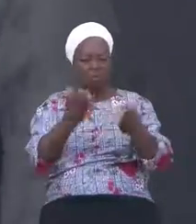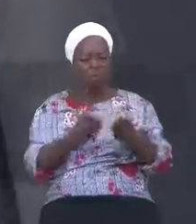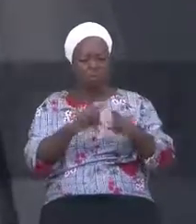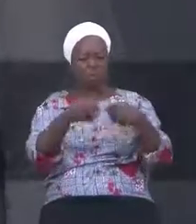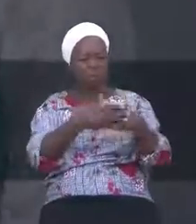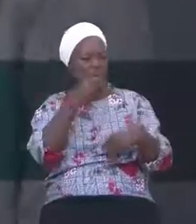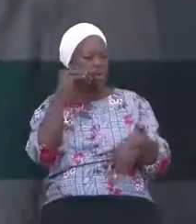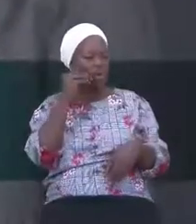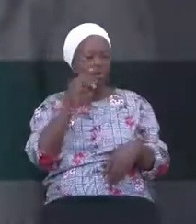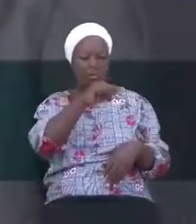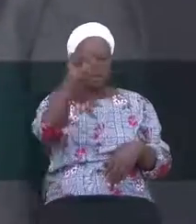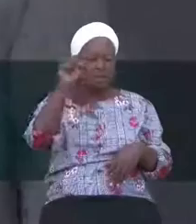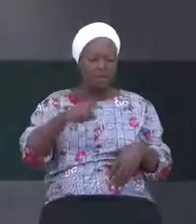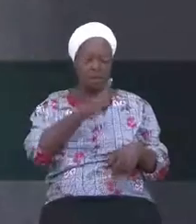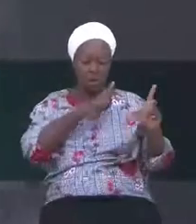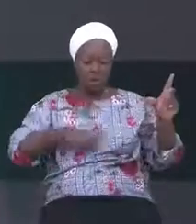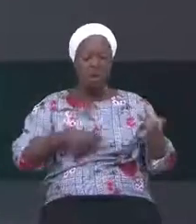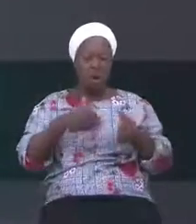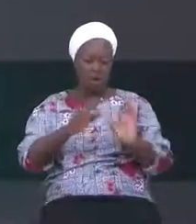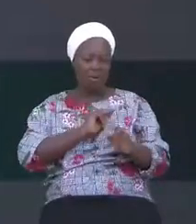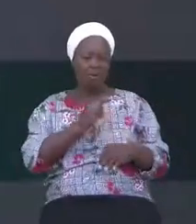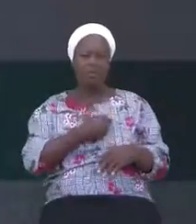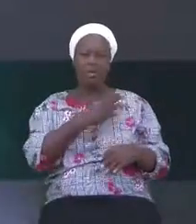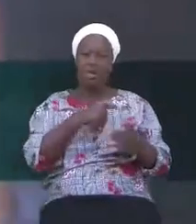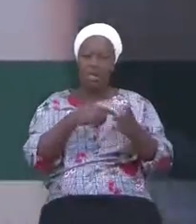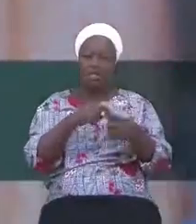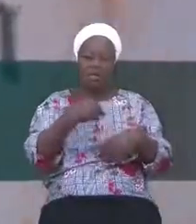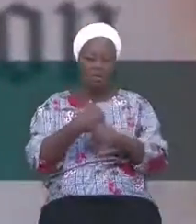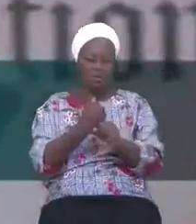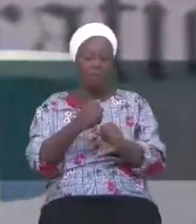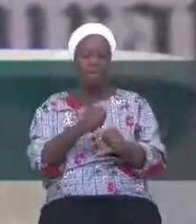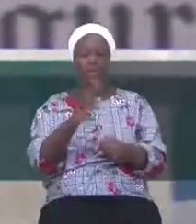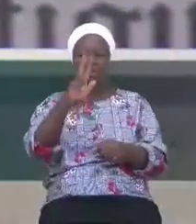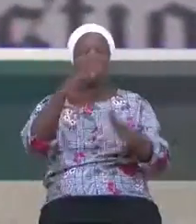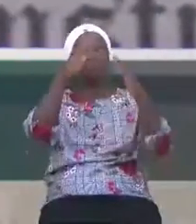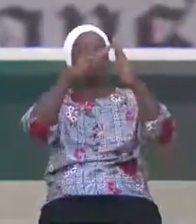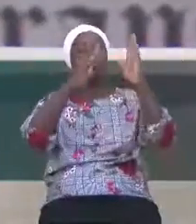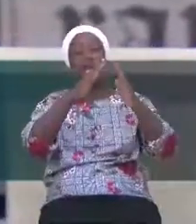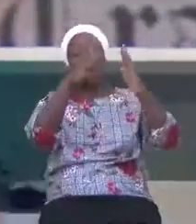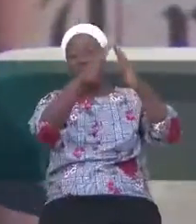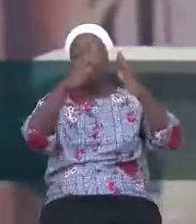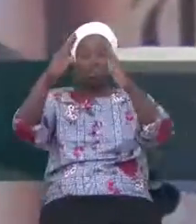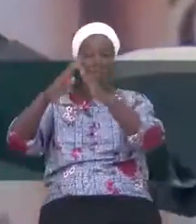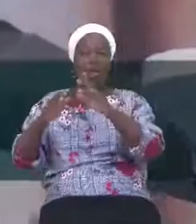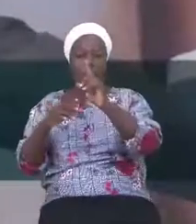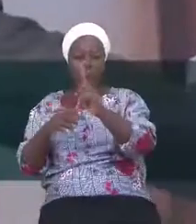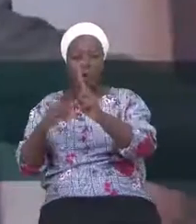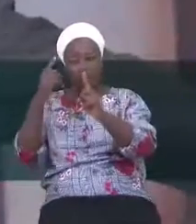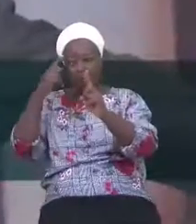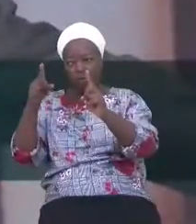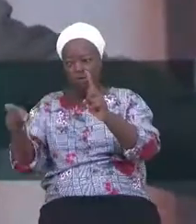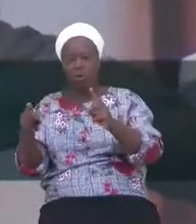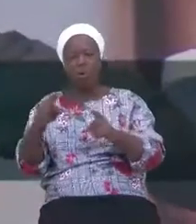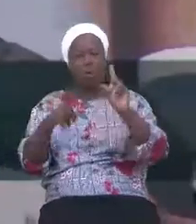Alors Seigneur, permets-nous, je vais construire trois tentes, une pour toi, une